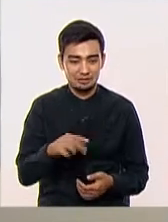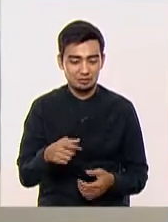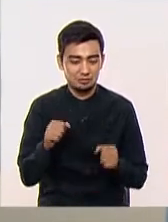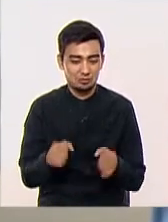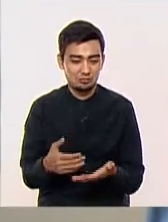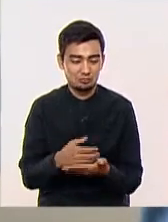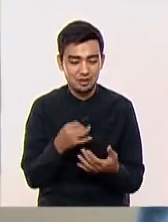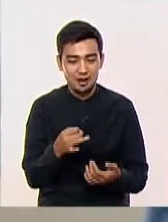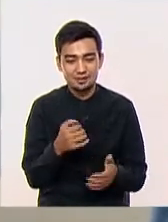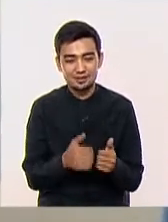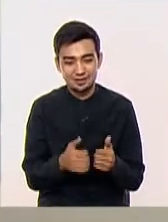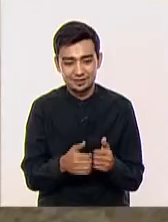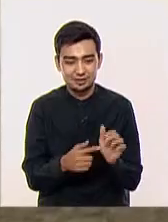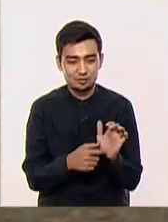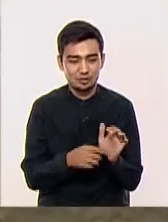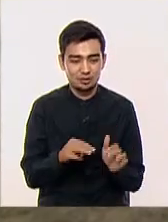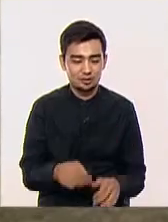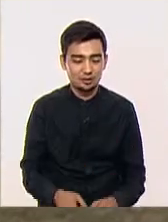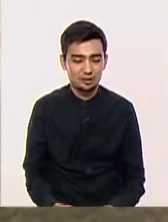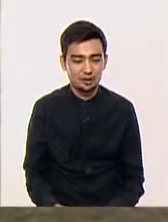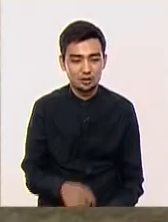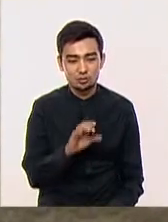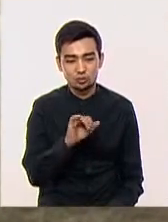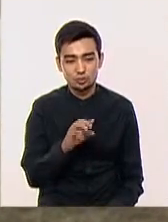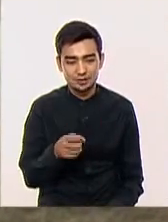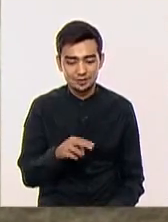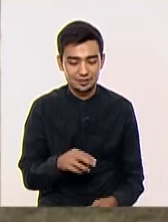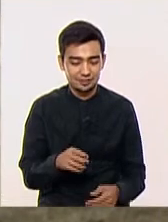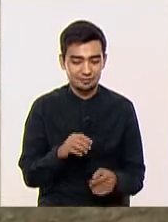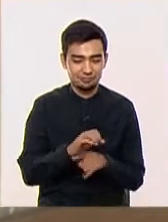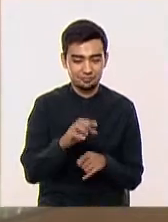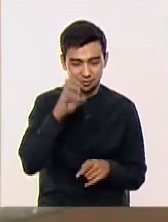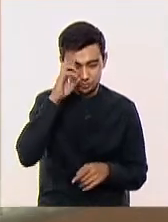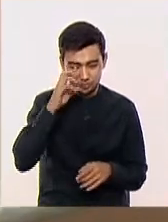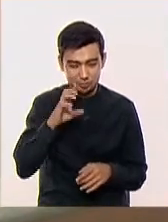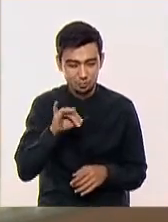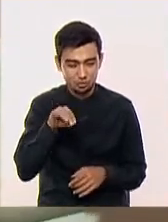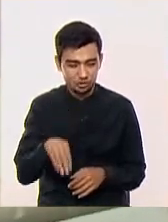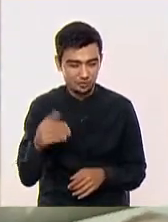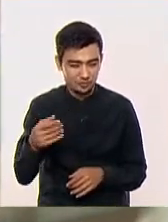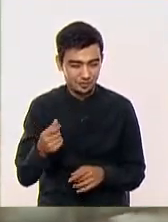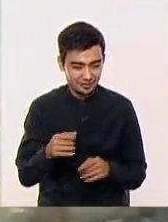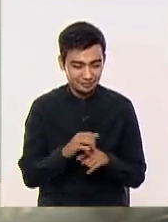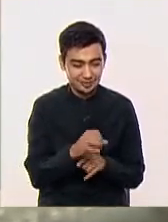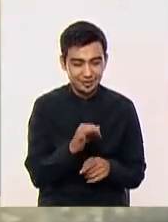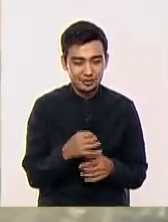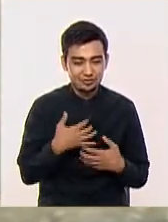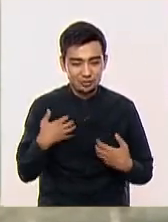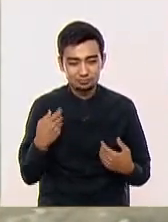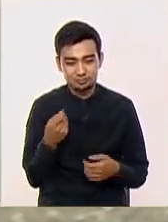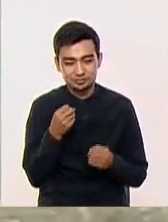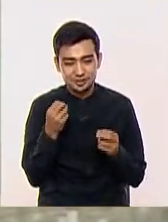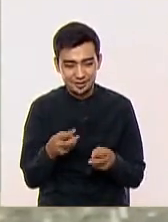в среднем цена на рынке 700 тенге. Субсидии, выделенные из республиканского бюджета на развитие животноводства, используются по назначению и